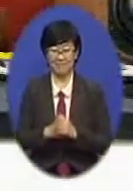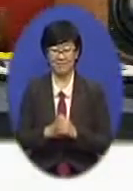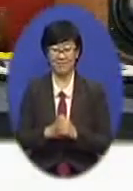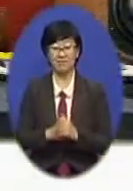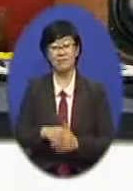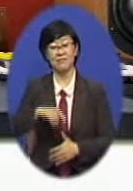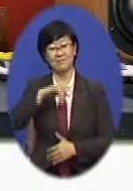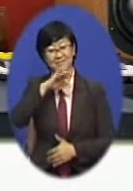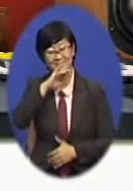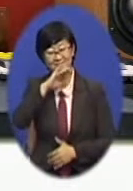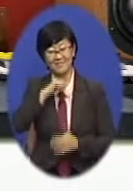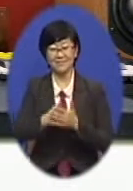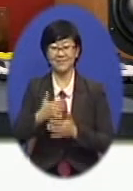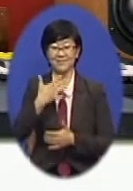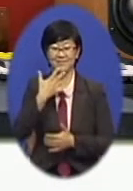연세가